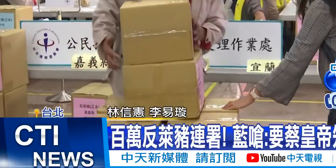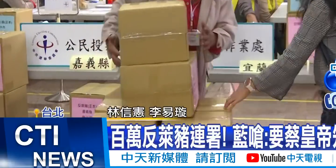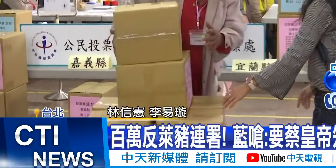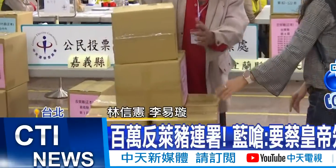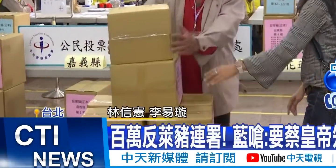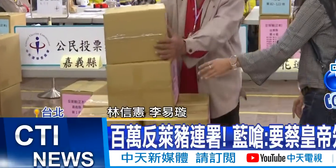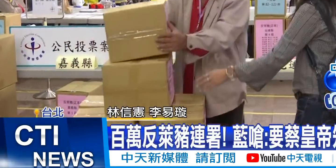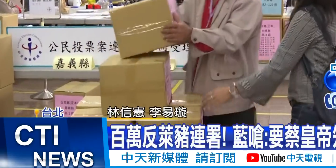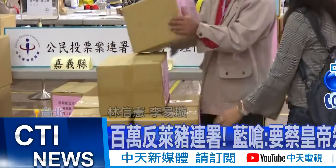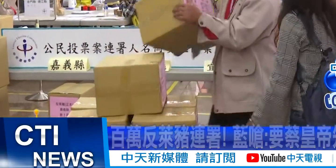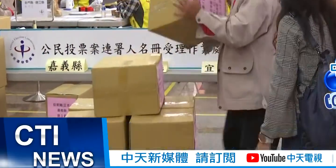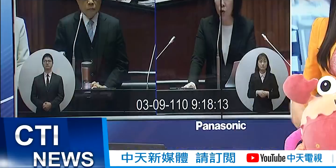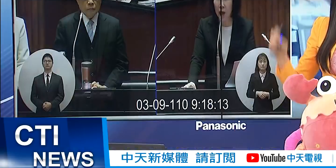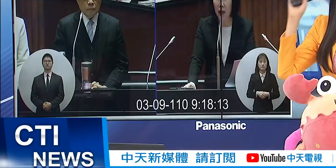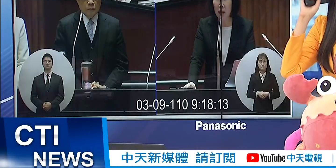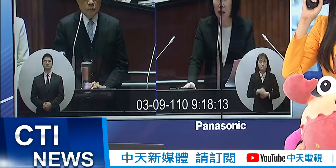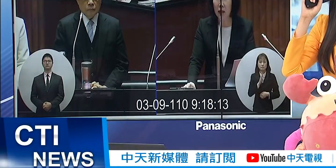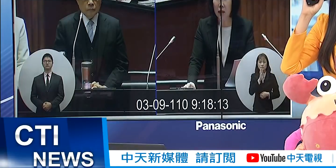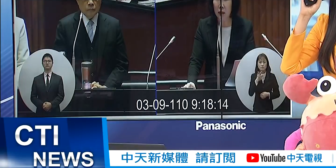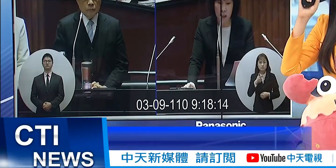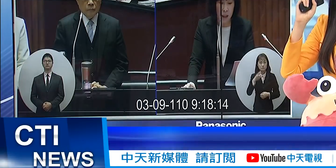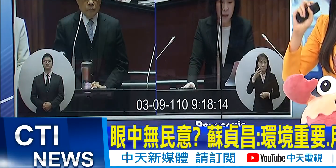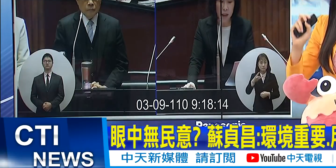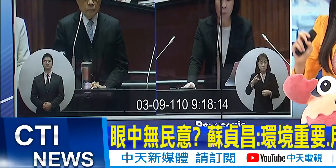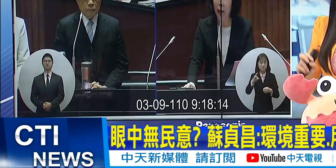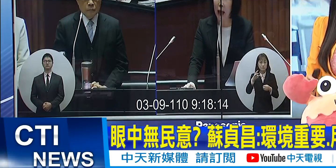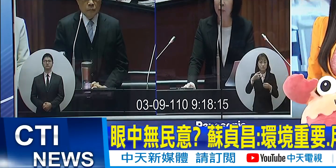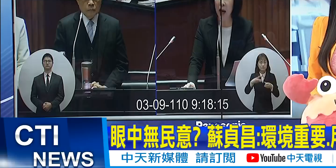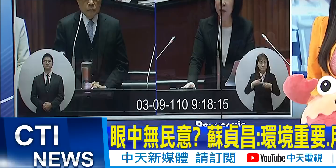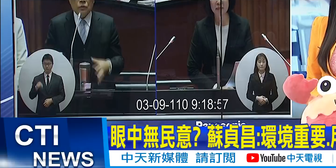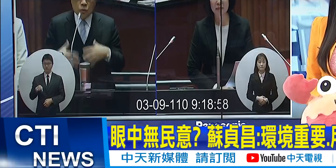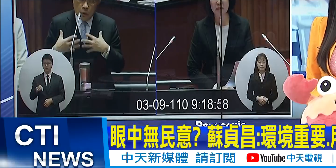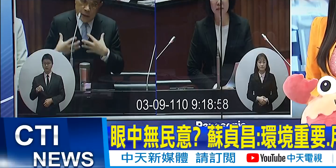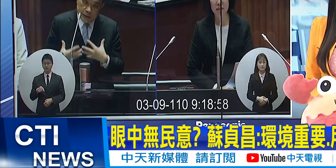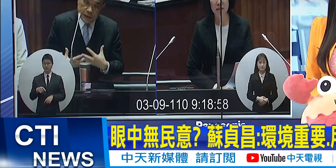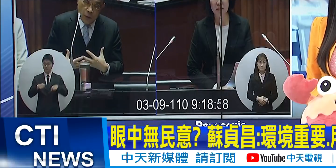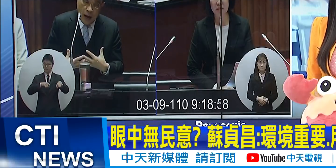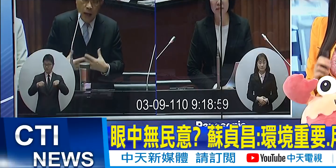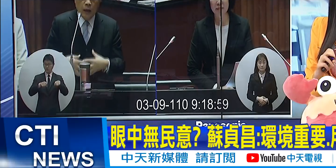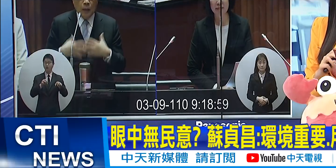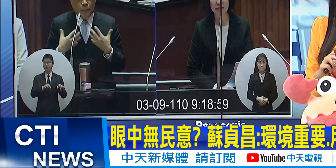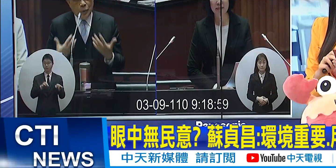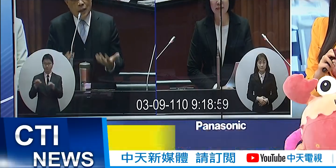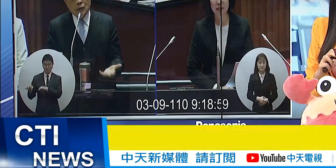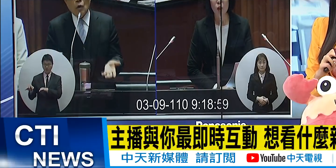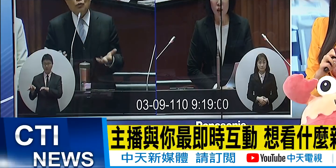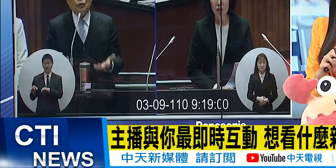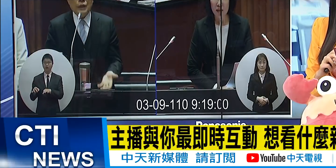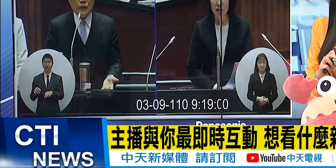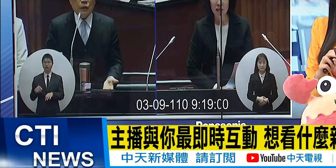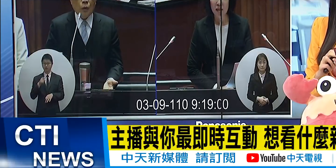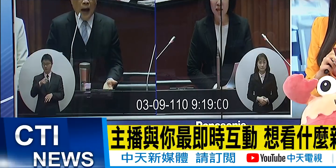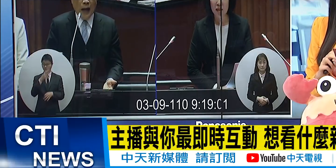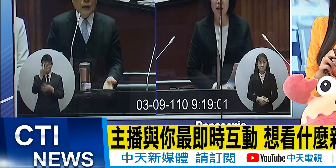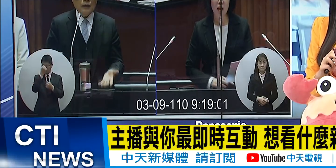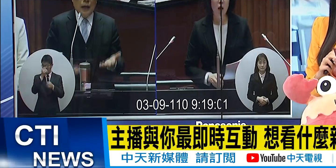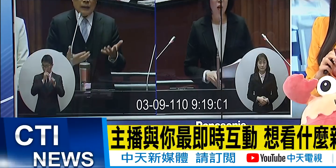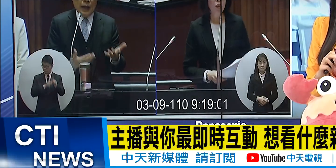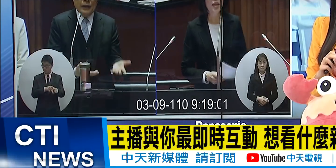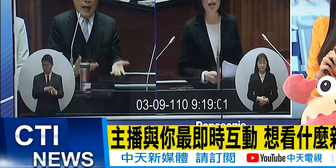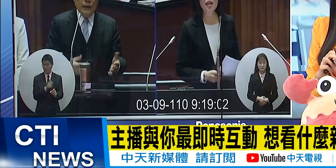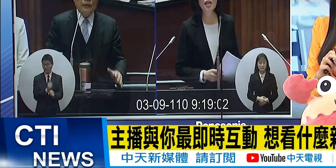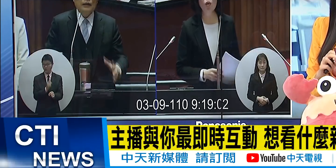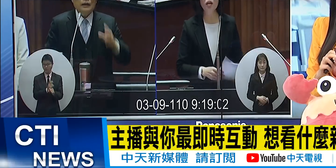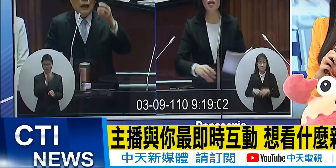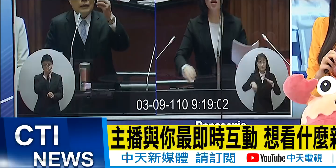璇台北报道。 好，咔嚓咔嚓，这位蟹宝宝网友报应，他说根本是在租营窟。好，另外呢，还